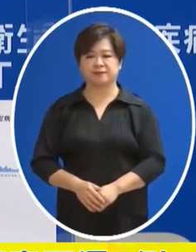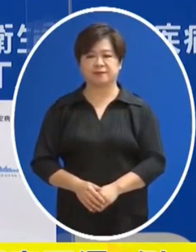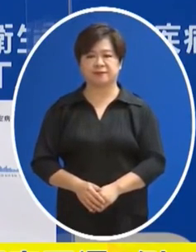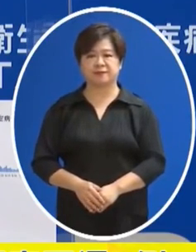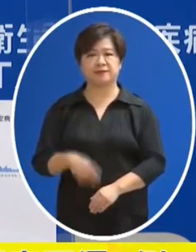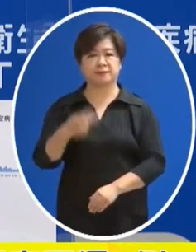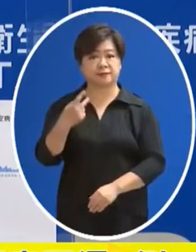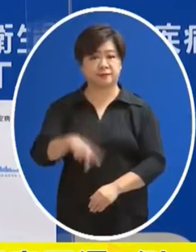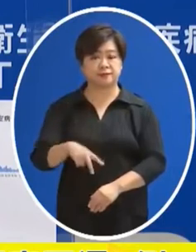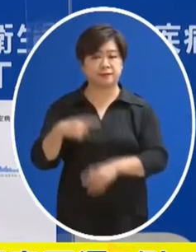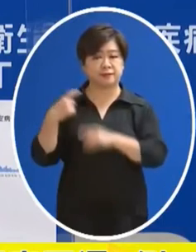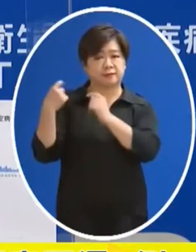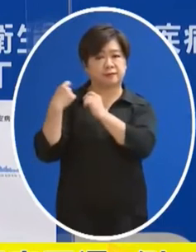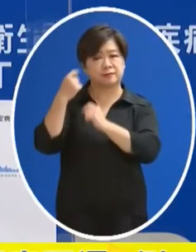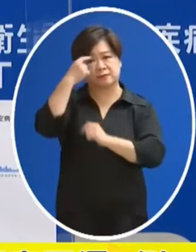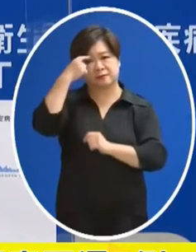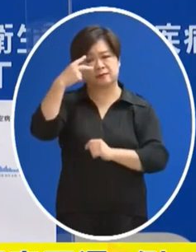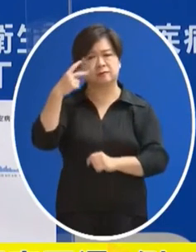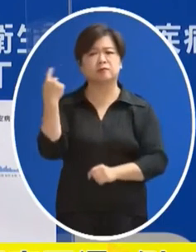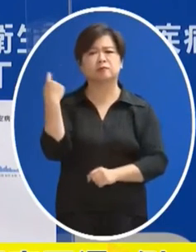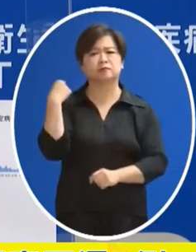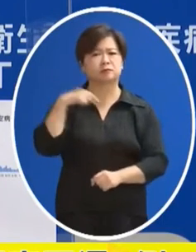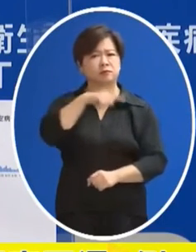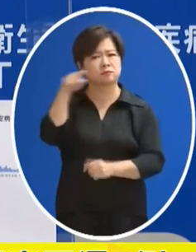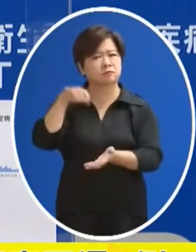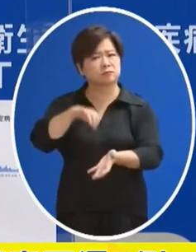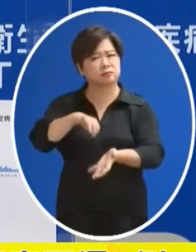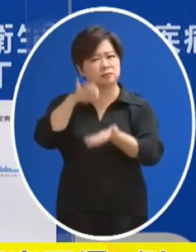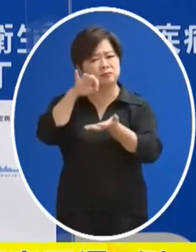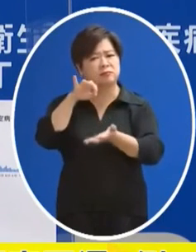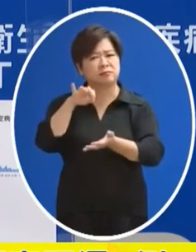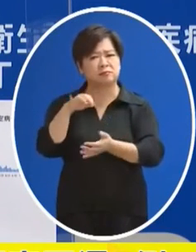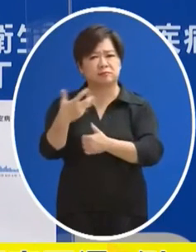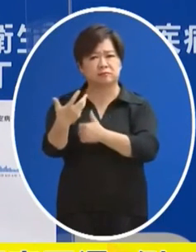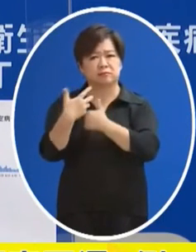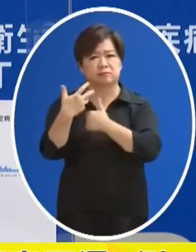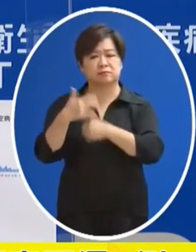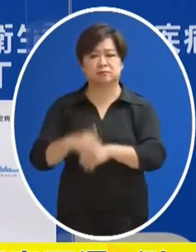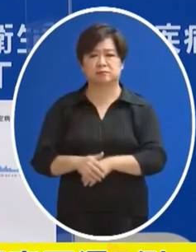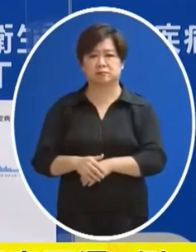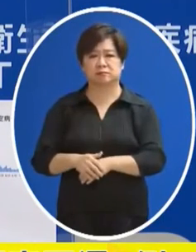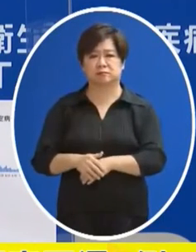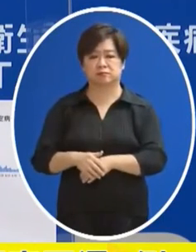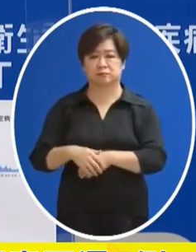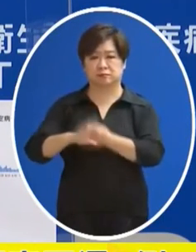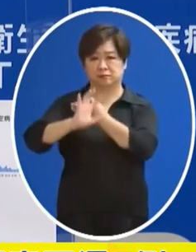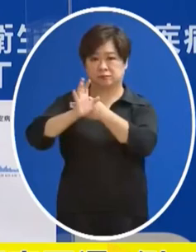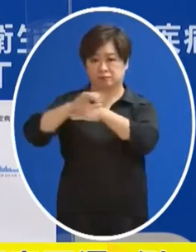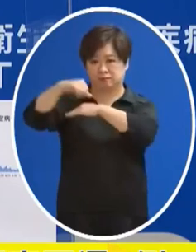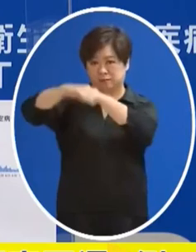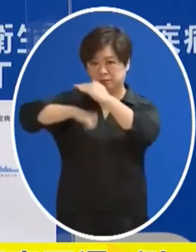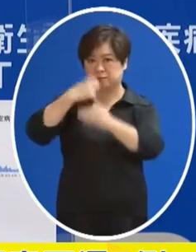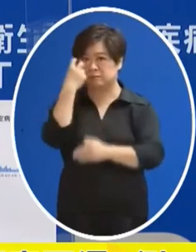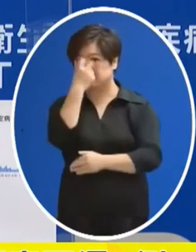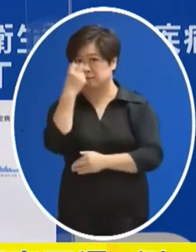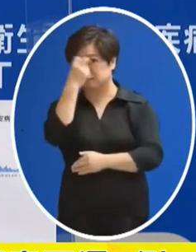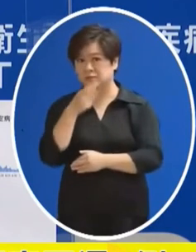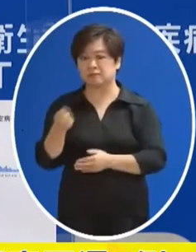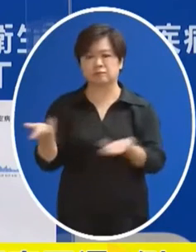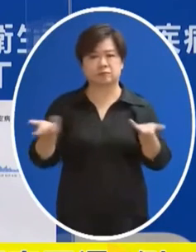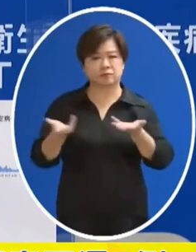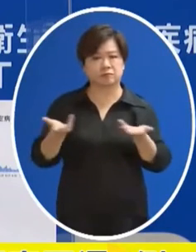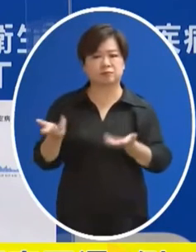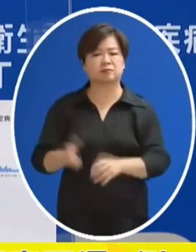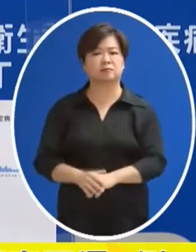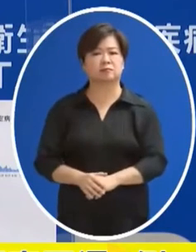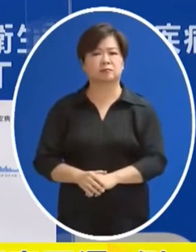然后第二这两天大家都昨天有大家提到，就是有关于就是说我们这个边际的检疫哈，从我们那时候开始，